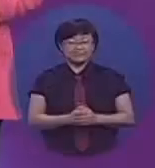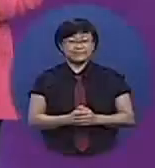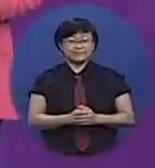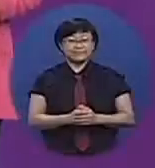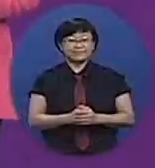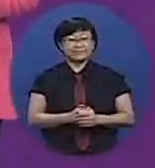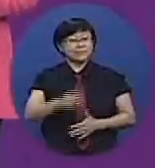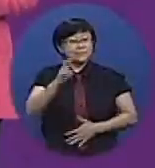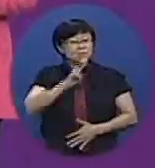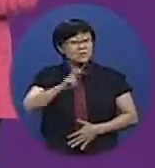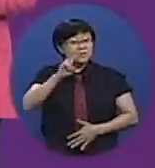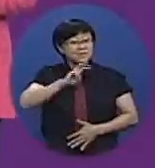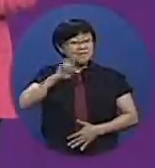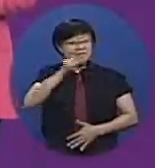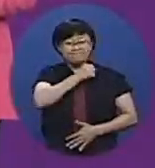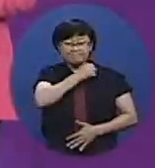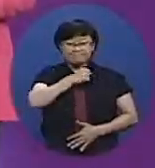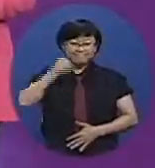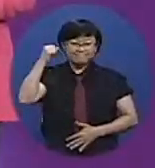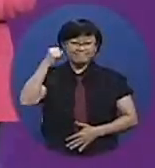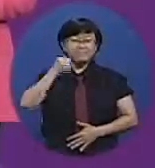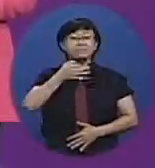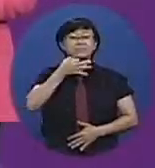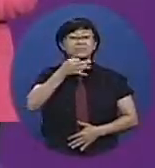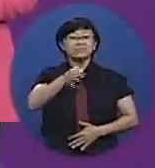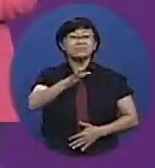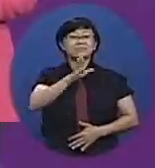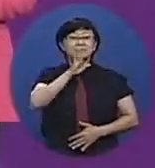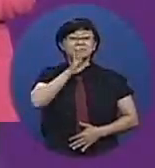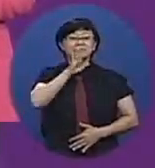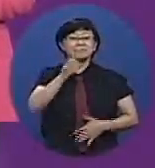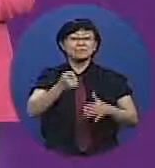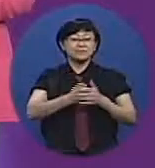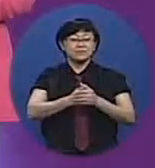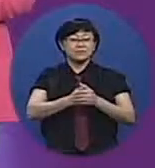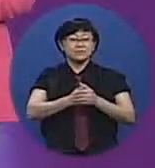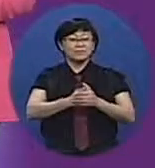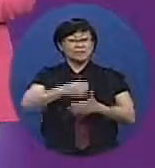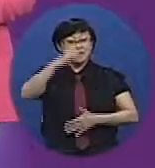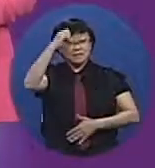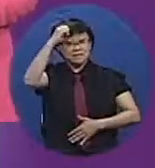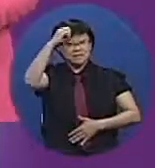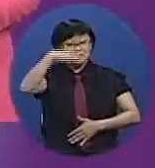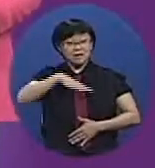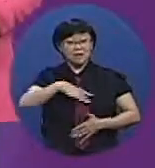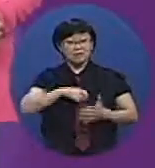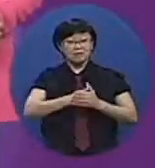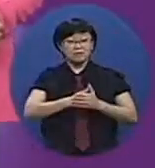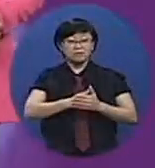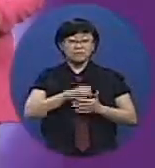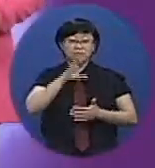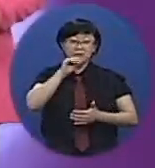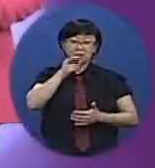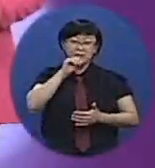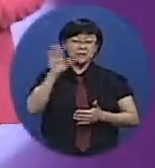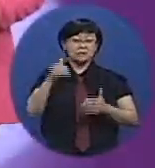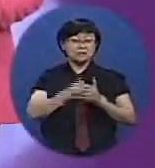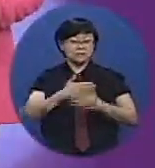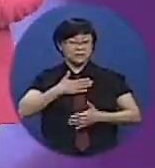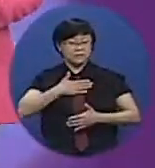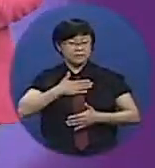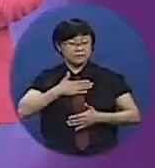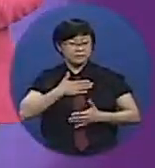다행이었어 와 노래를 네. 아주 맛있게 부르시네요. 그냥 나오시는 대로 부르는 게 아니라